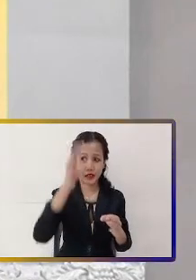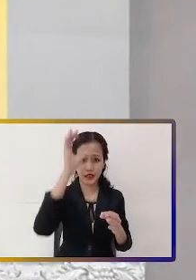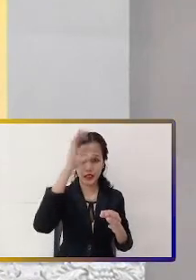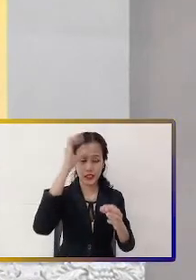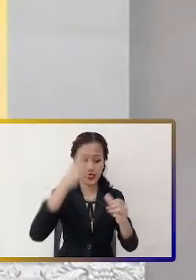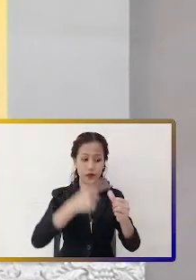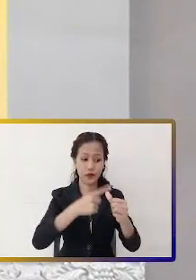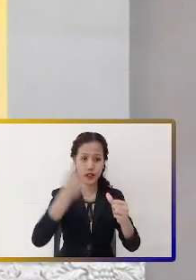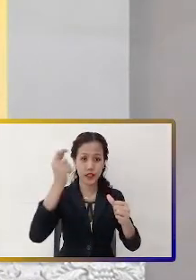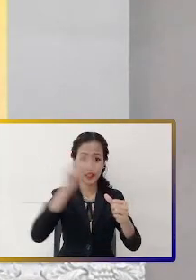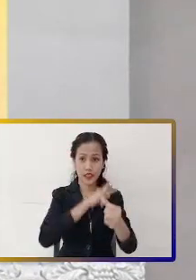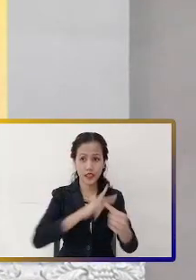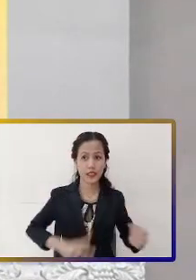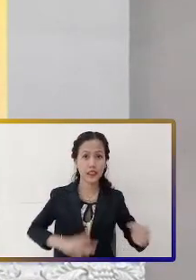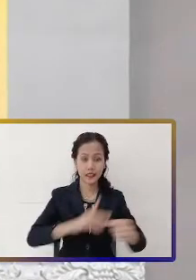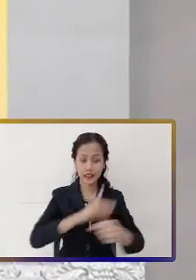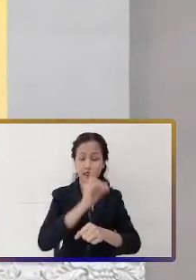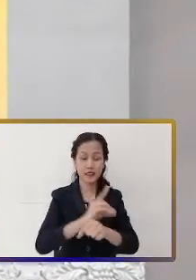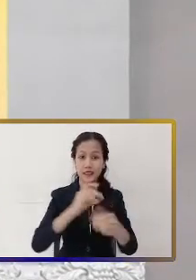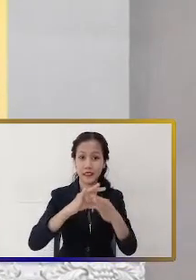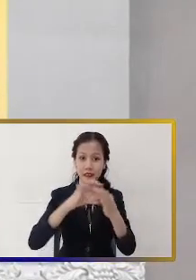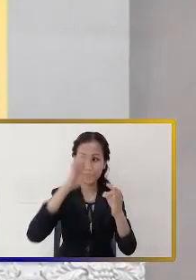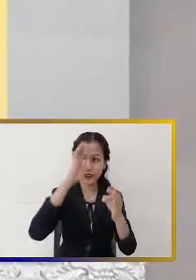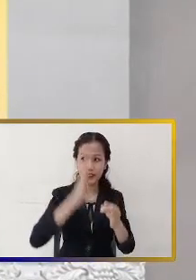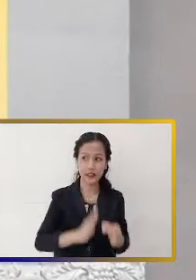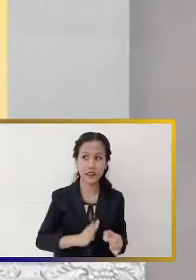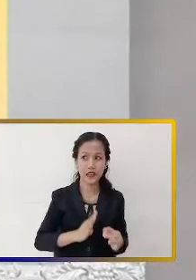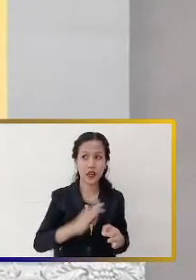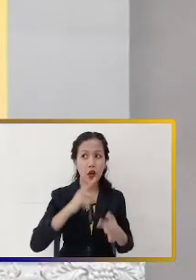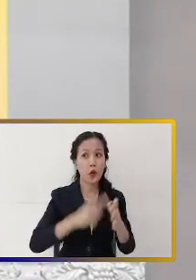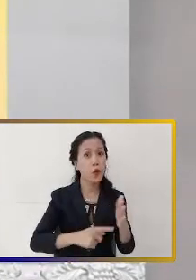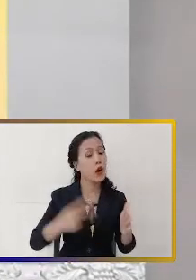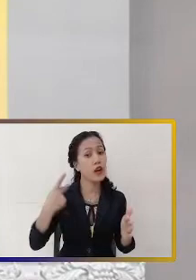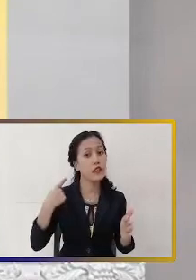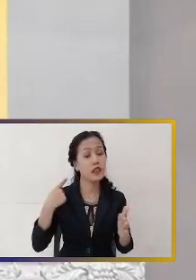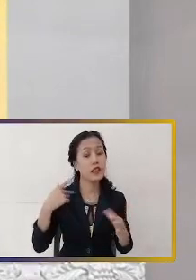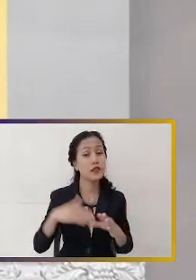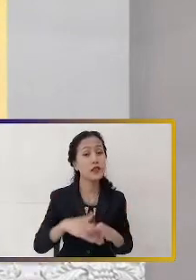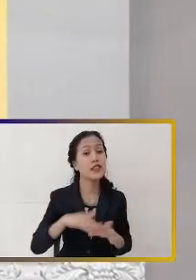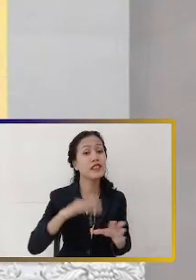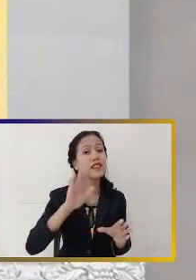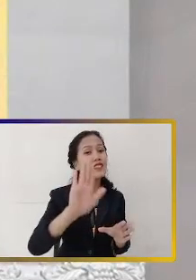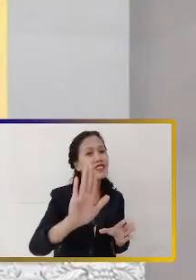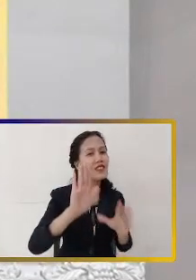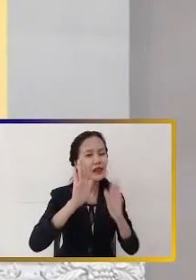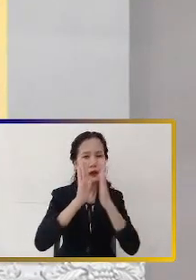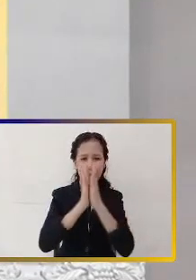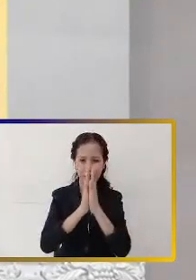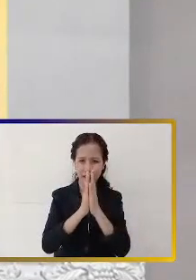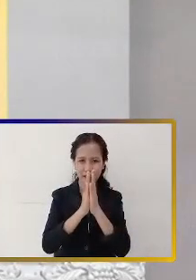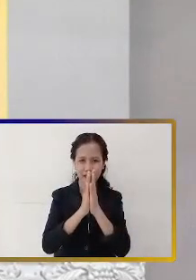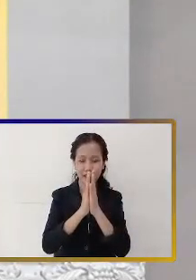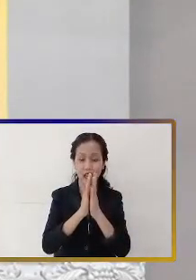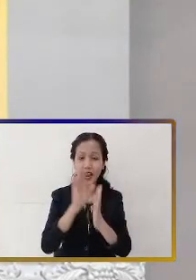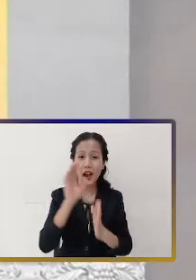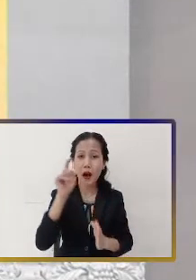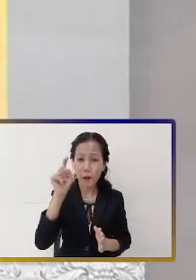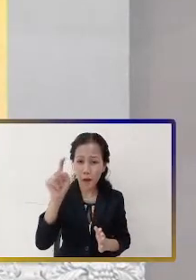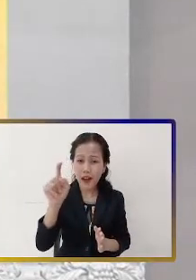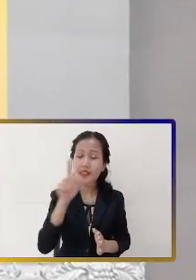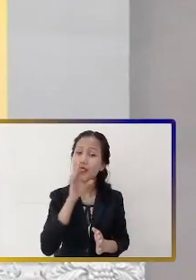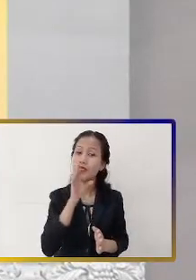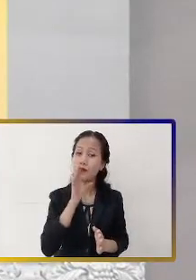content? Ano ang pwede nating ilagay sa panalangin natin? It should be about seeking the kingdom of